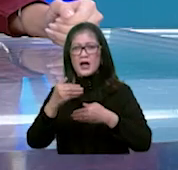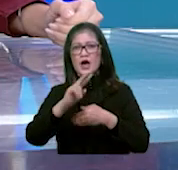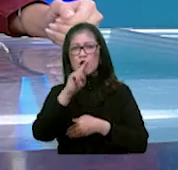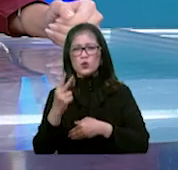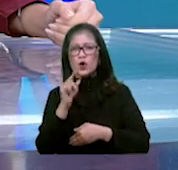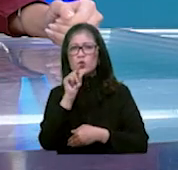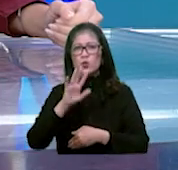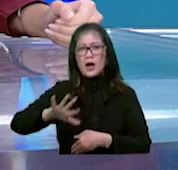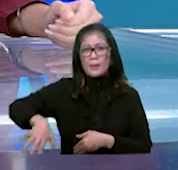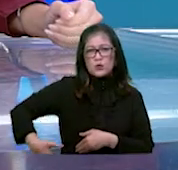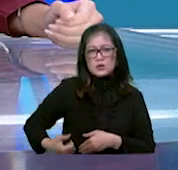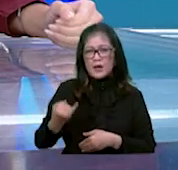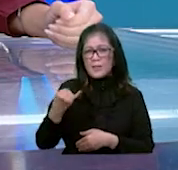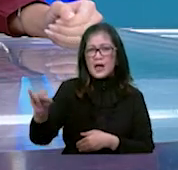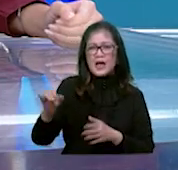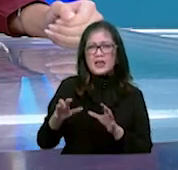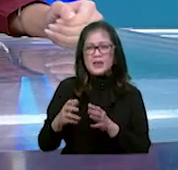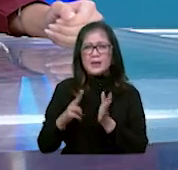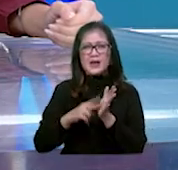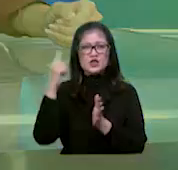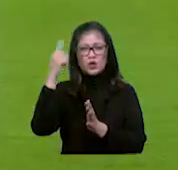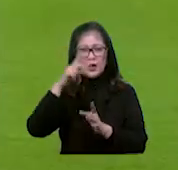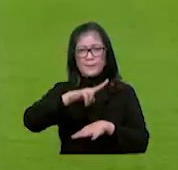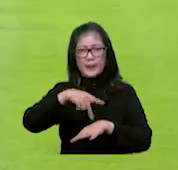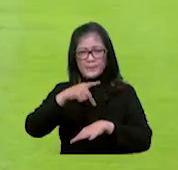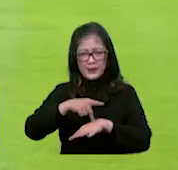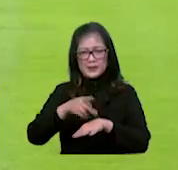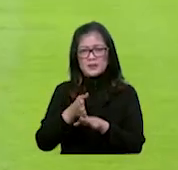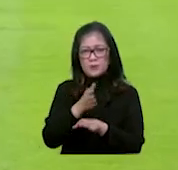usai mengalahkan timnas Filipina di laga sebelumnya